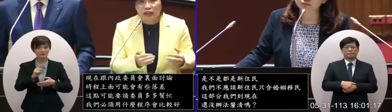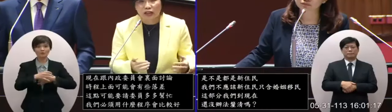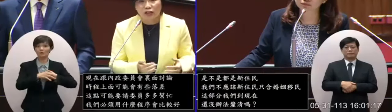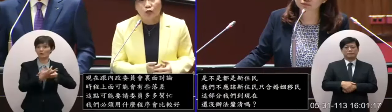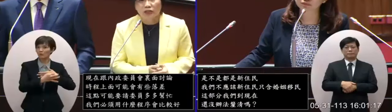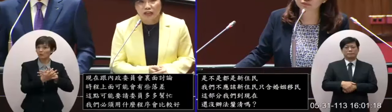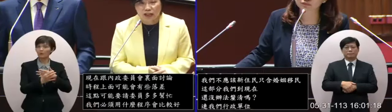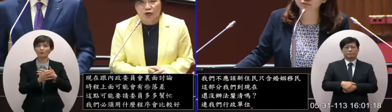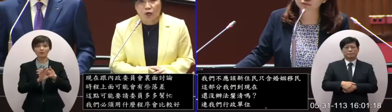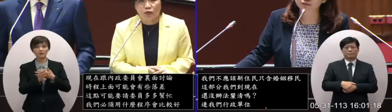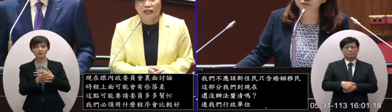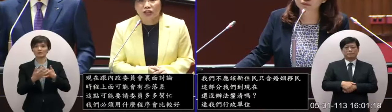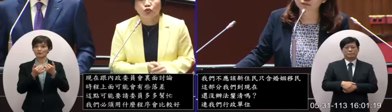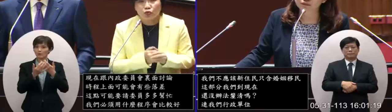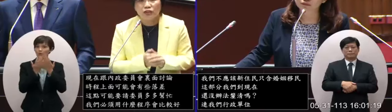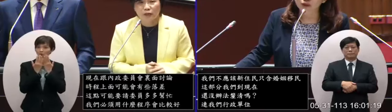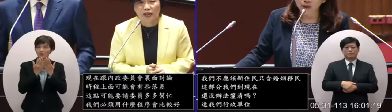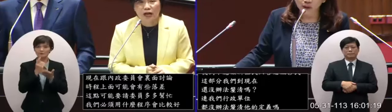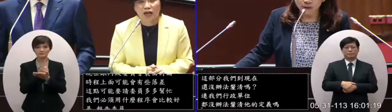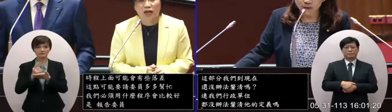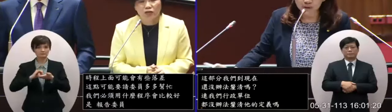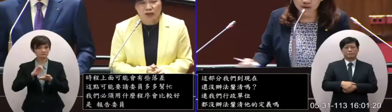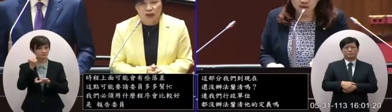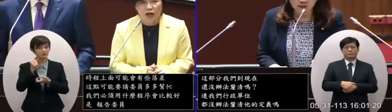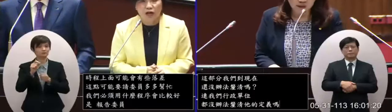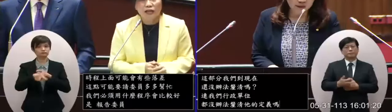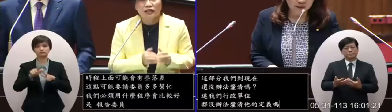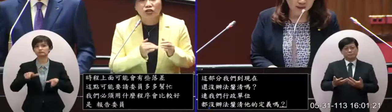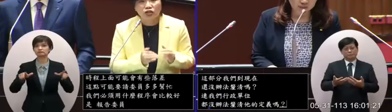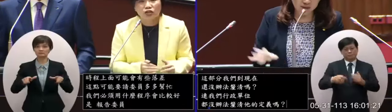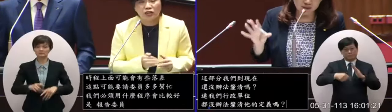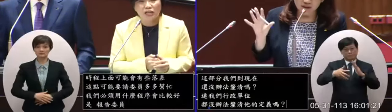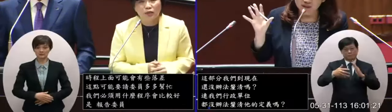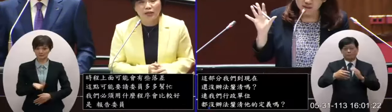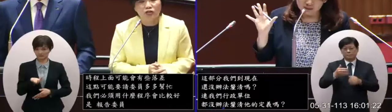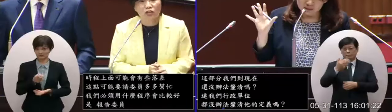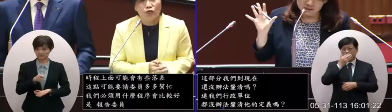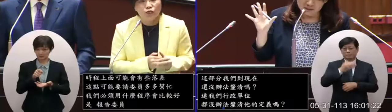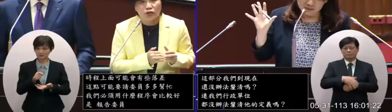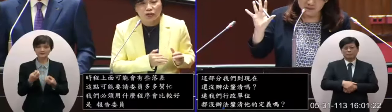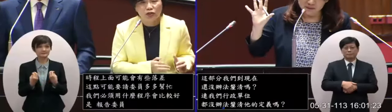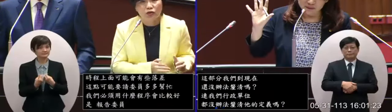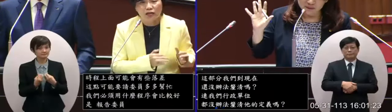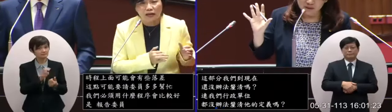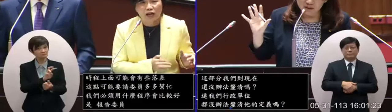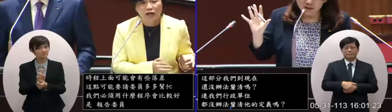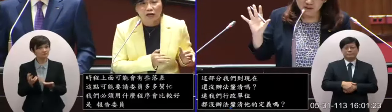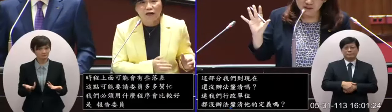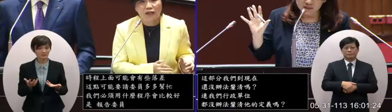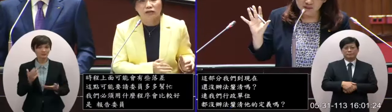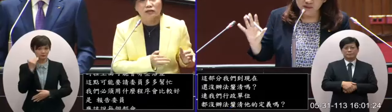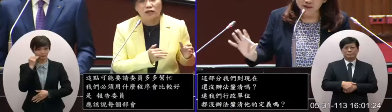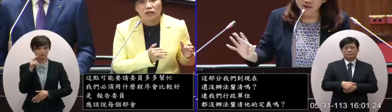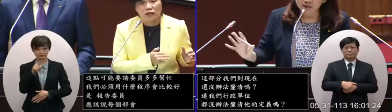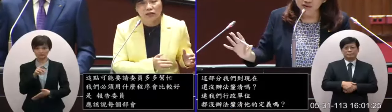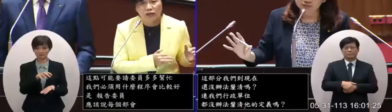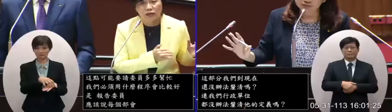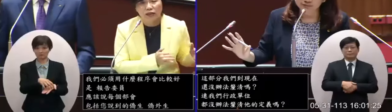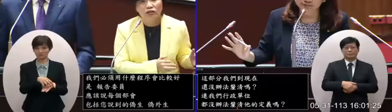出来的定义都不太相同。但是无论怎么样，刚刚有提到， 院长 在实质上怎么样照顾，只要有拿到合法的